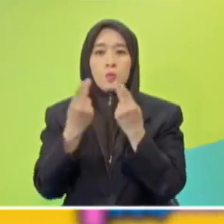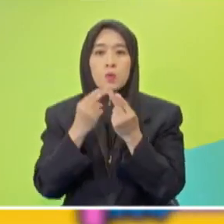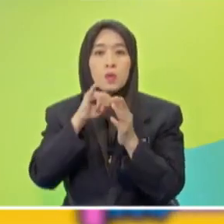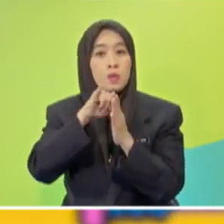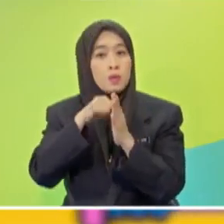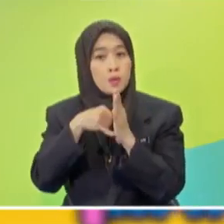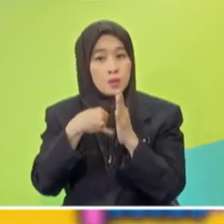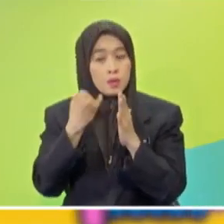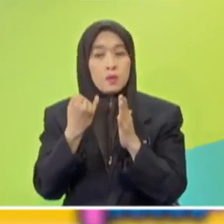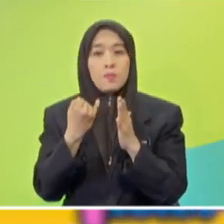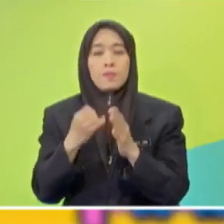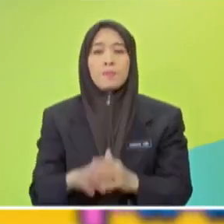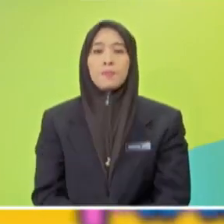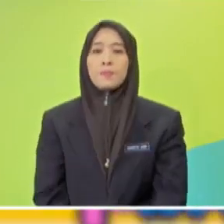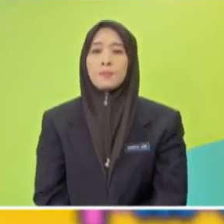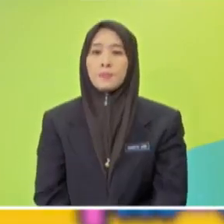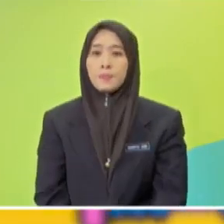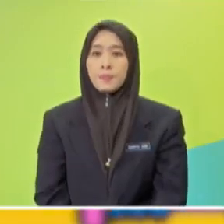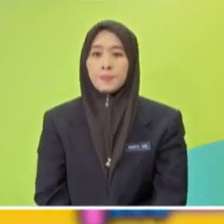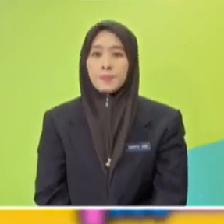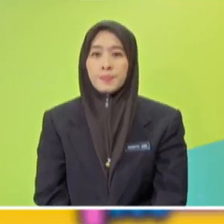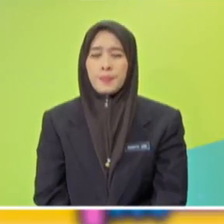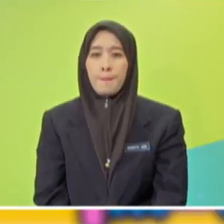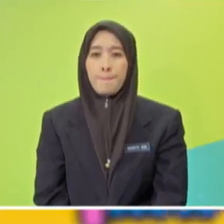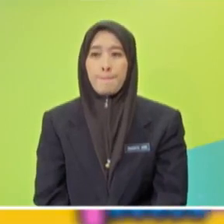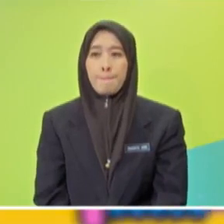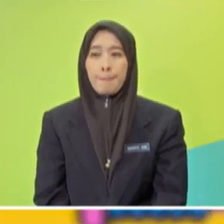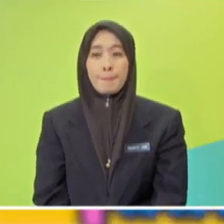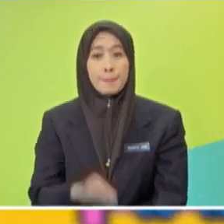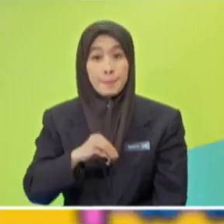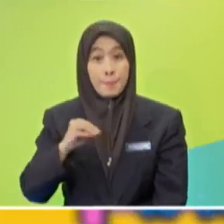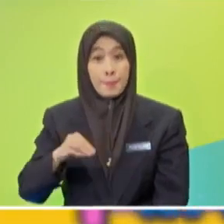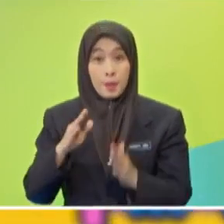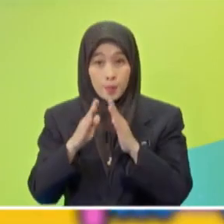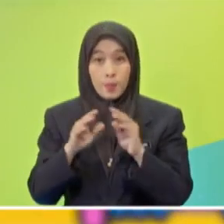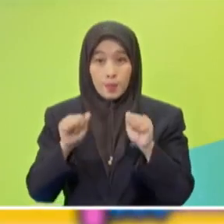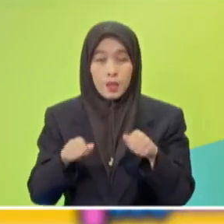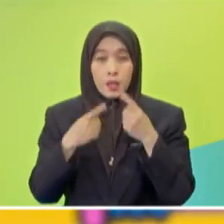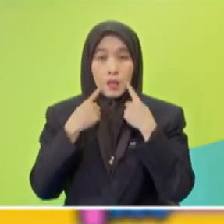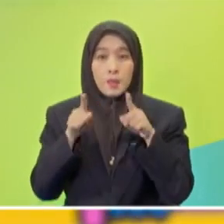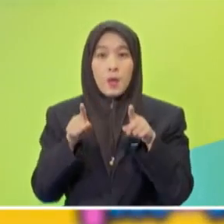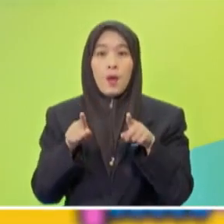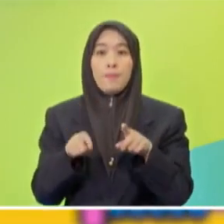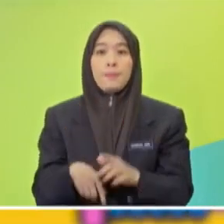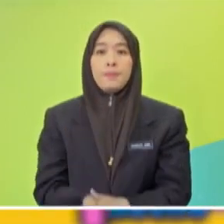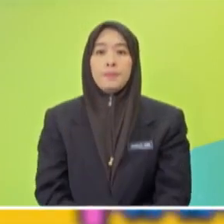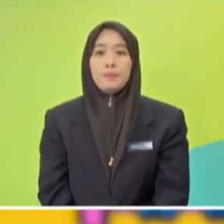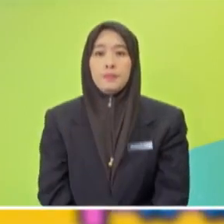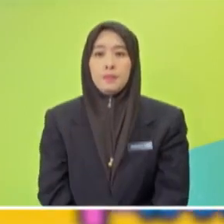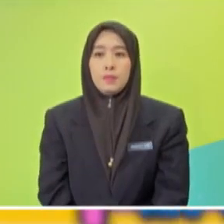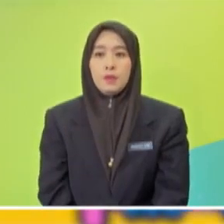juga murid-muri yang lain saya ketemu murid di rumah penting ya dalam kehidupan